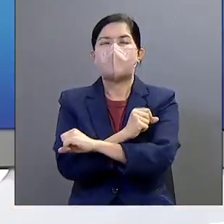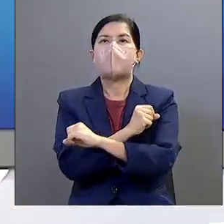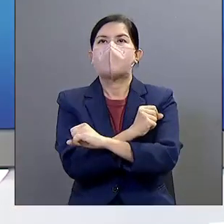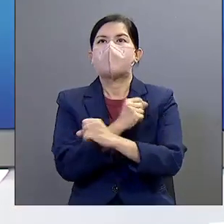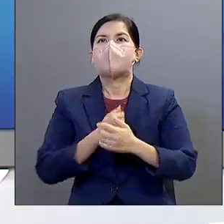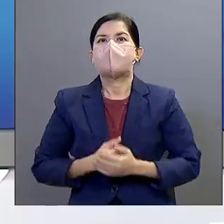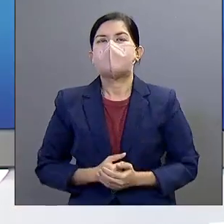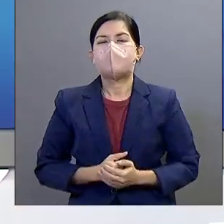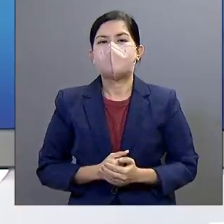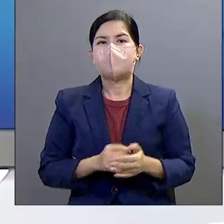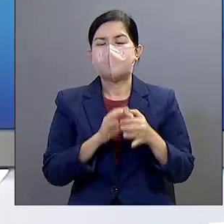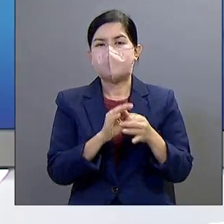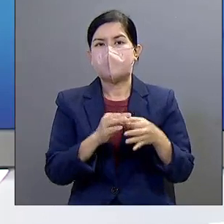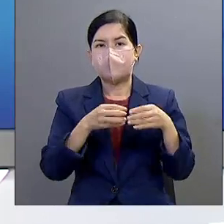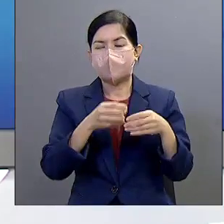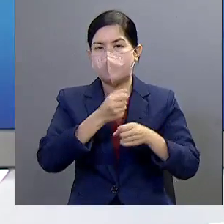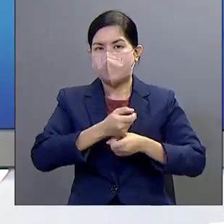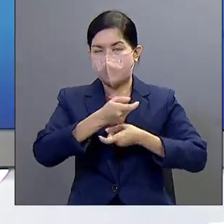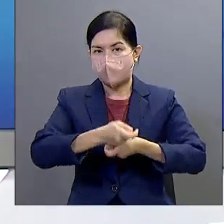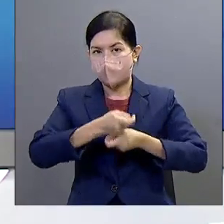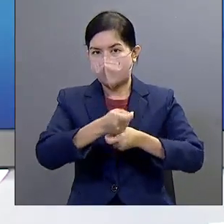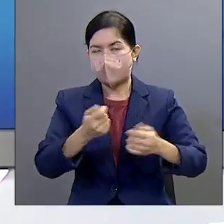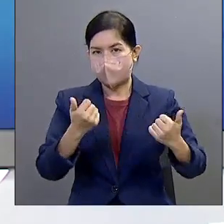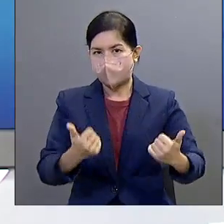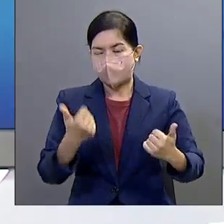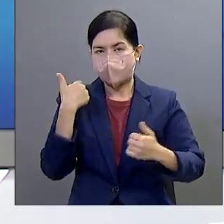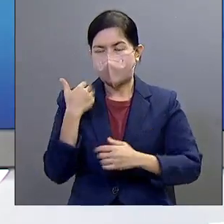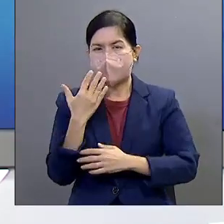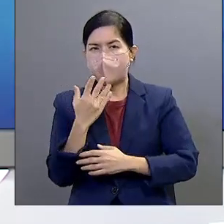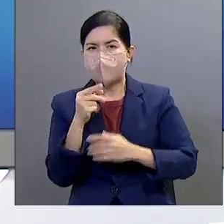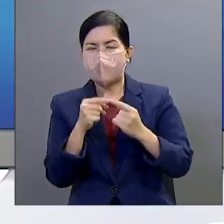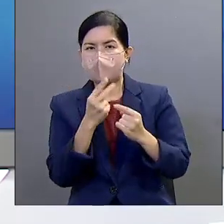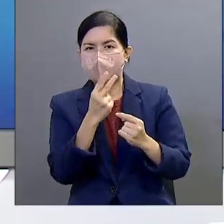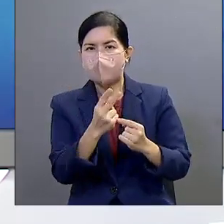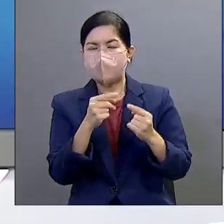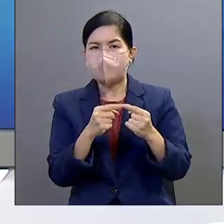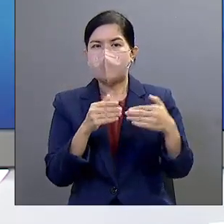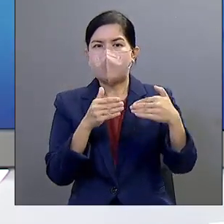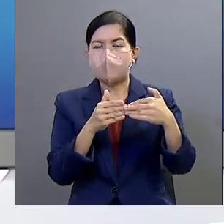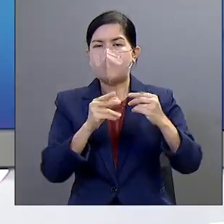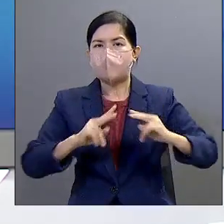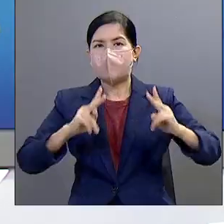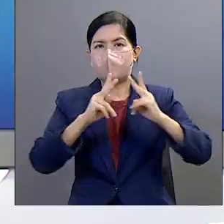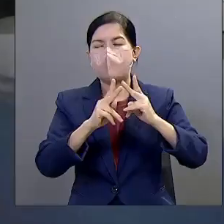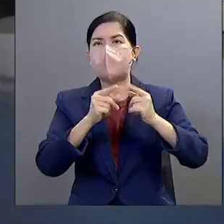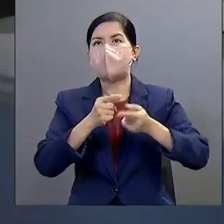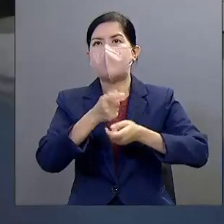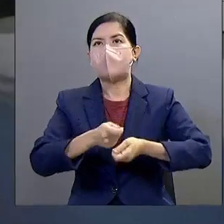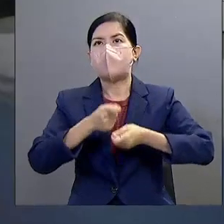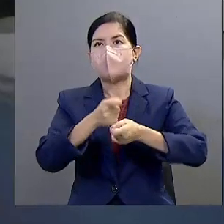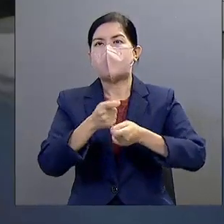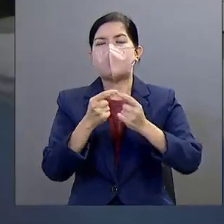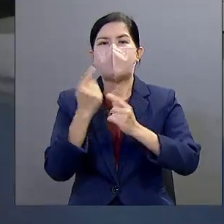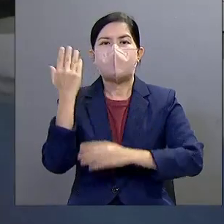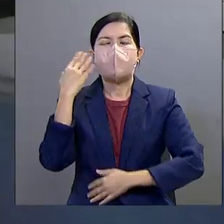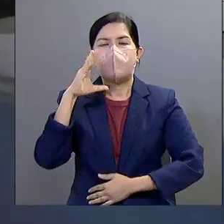ด้านความเสียหายของภาคเกษตรเชื่อว่าหลายคนกำลังรอฟังกันอยู่นะคะก็ได้สอบถามไปยังกระทรวงเกษตรและสหกรณ์ค่ะคุณพึ่งนภาคุณจิรชาตาเมื่อคืนนี้เลยนะ